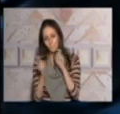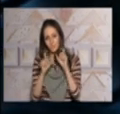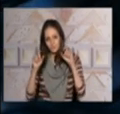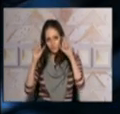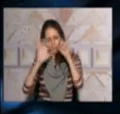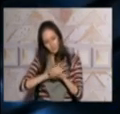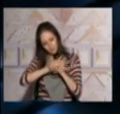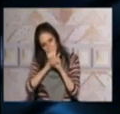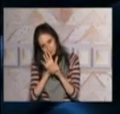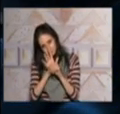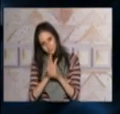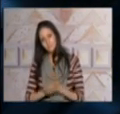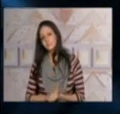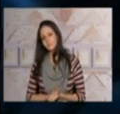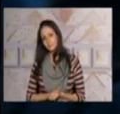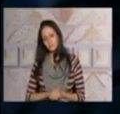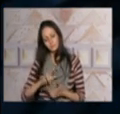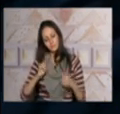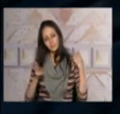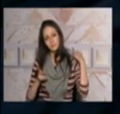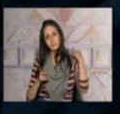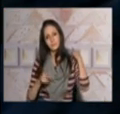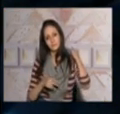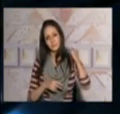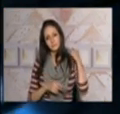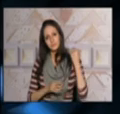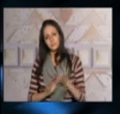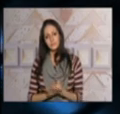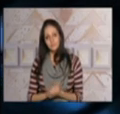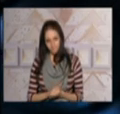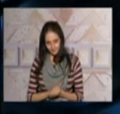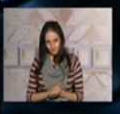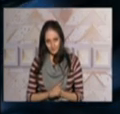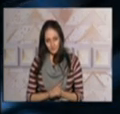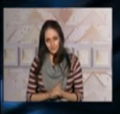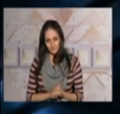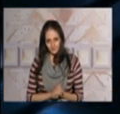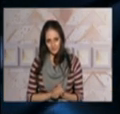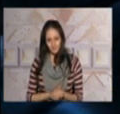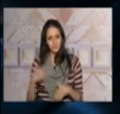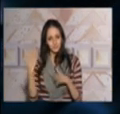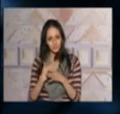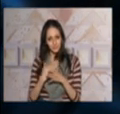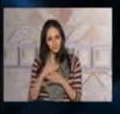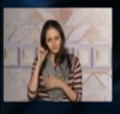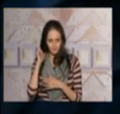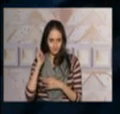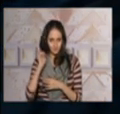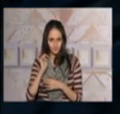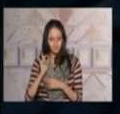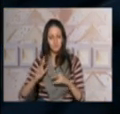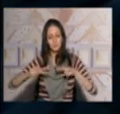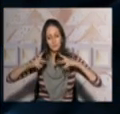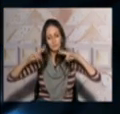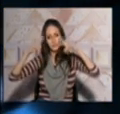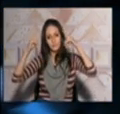المستثناه طبيا بالنسبه للتطعيم، ودي بتحدد من قبل وزاره الصحه. لان ده حضرتك مع زياده